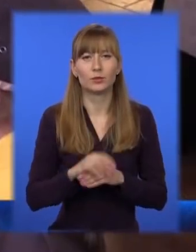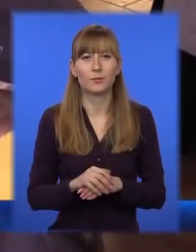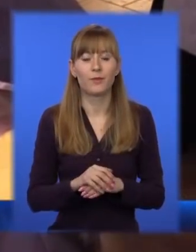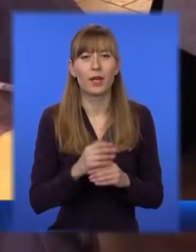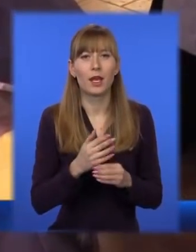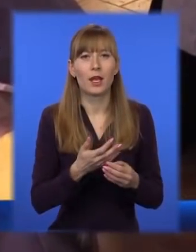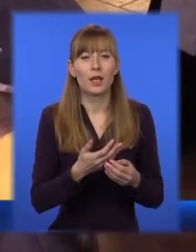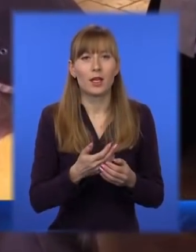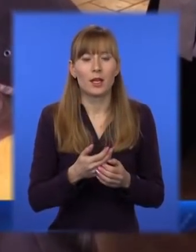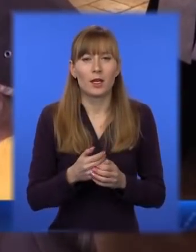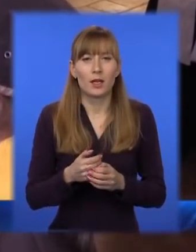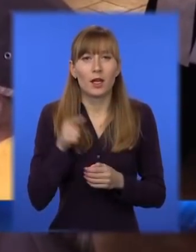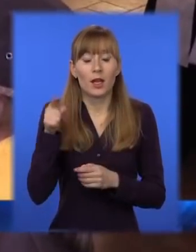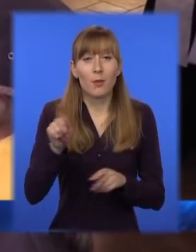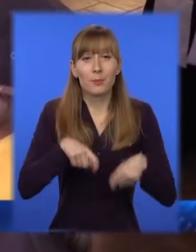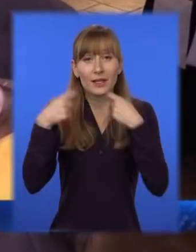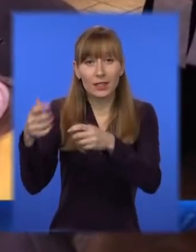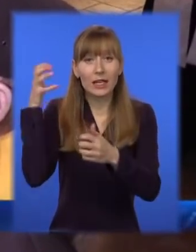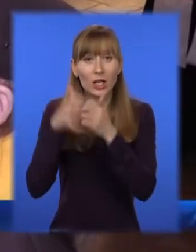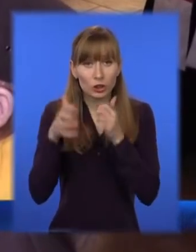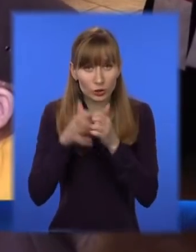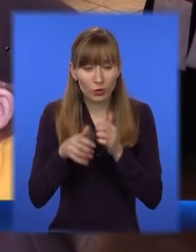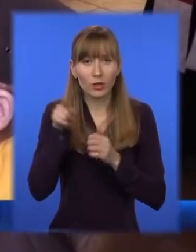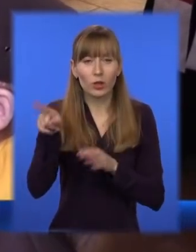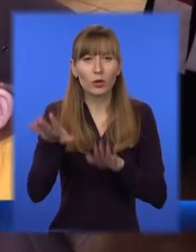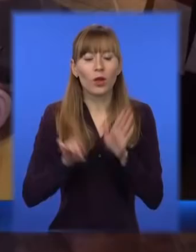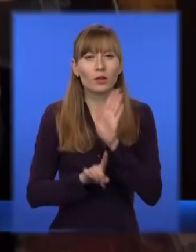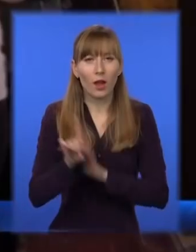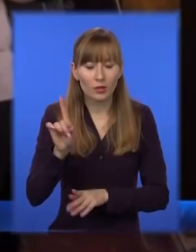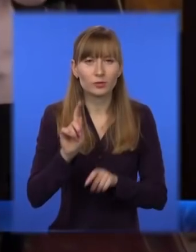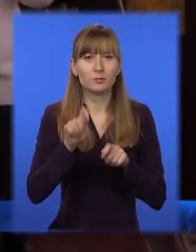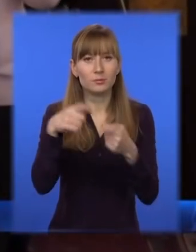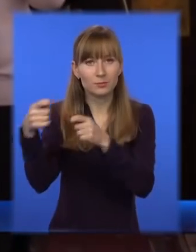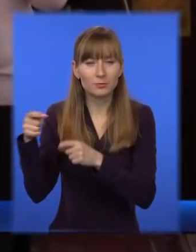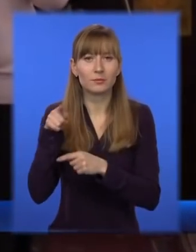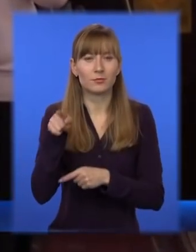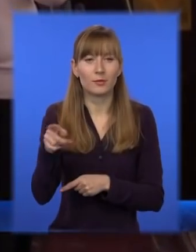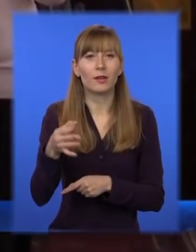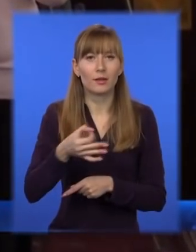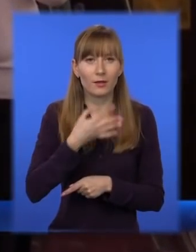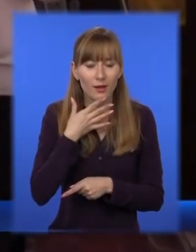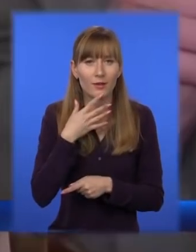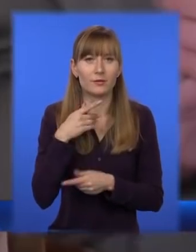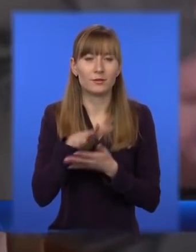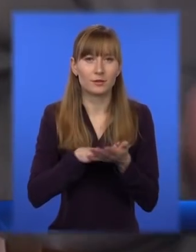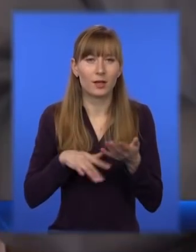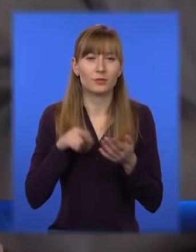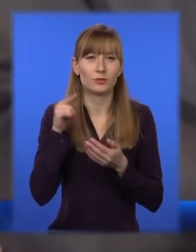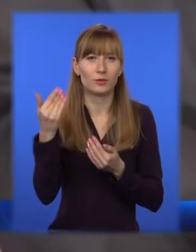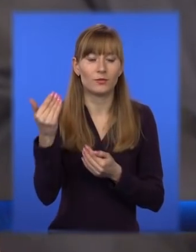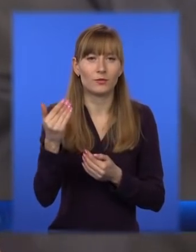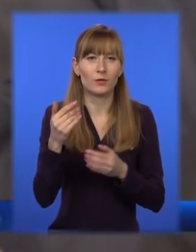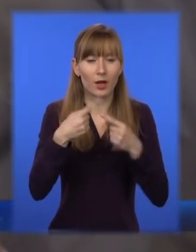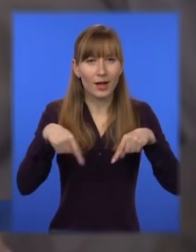Приймають вогонь пластуни з Херсонщини. Вони тільки-но почали відновлювати осередок. Задоволені, що саме з такої священної місії розпочинається